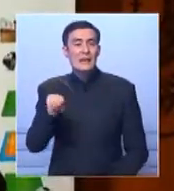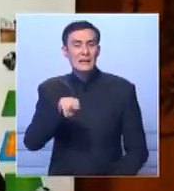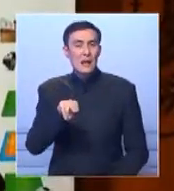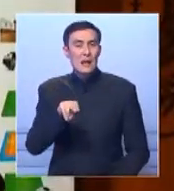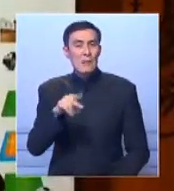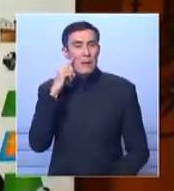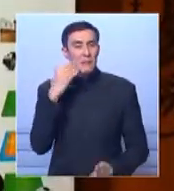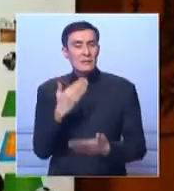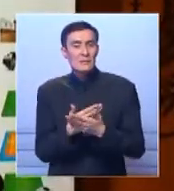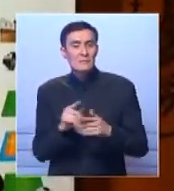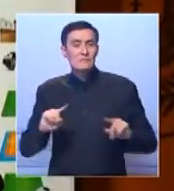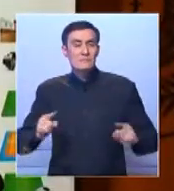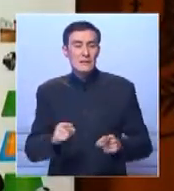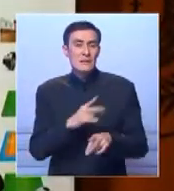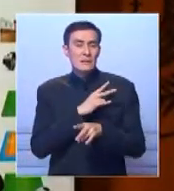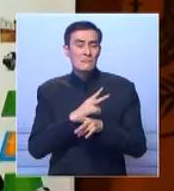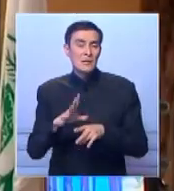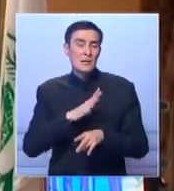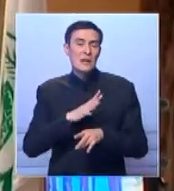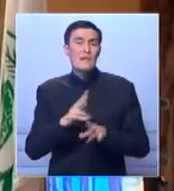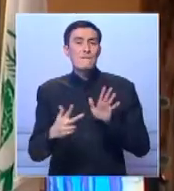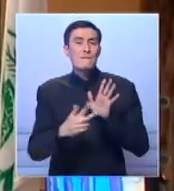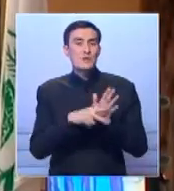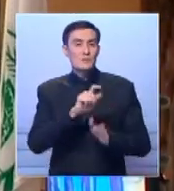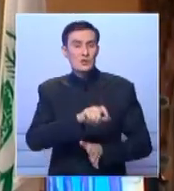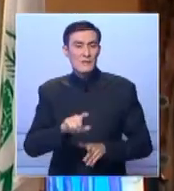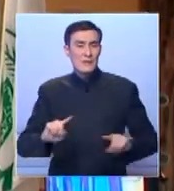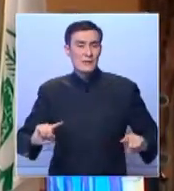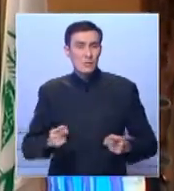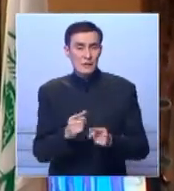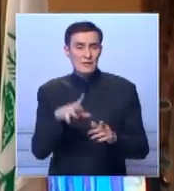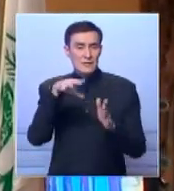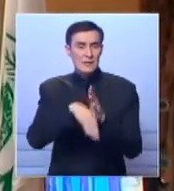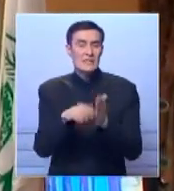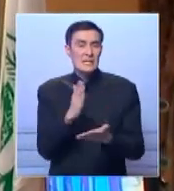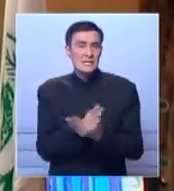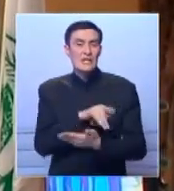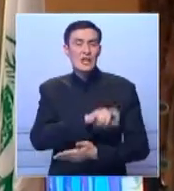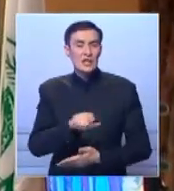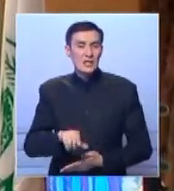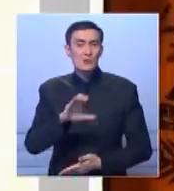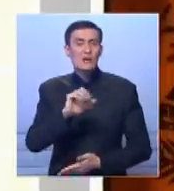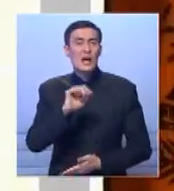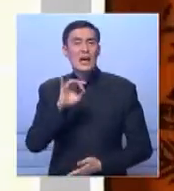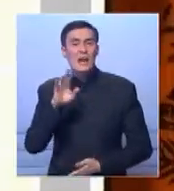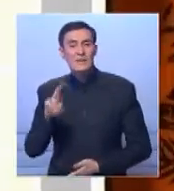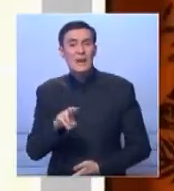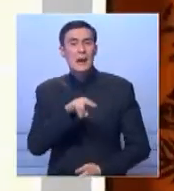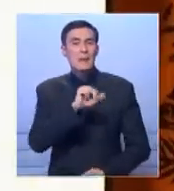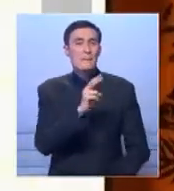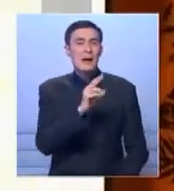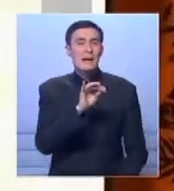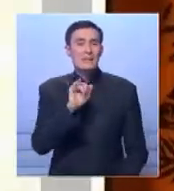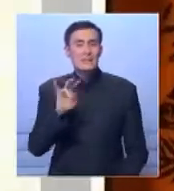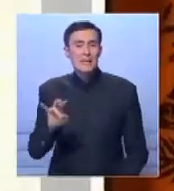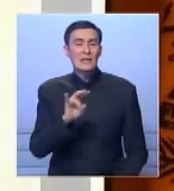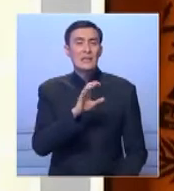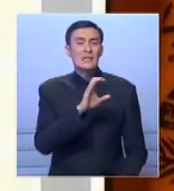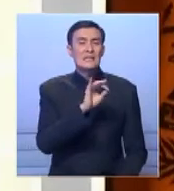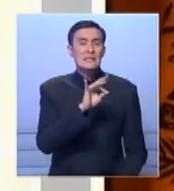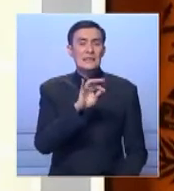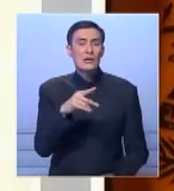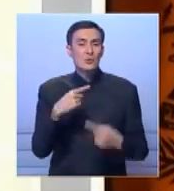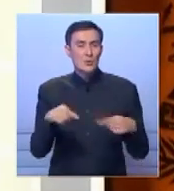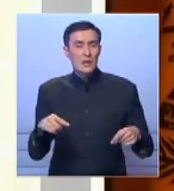подозрению в организации террористических атак задержаны 8 человек. Среди них граждане Саудовской Аравии, Пакистана, Сирии и Судана.